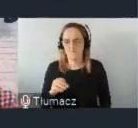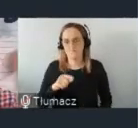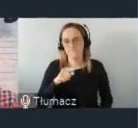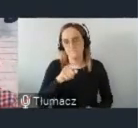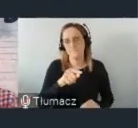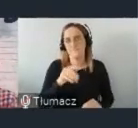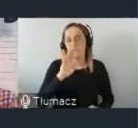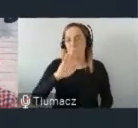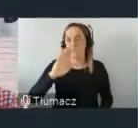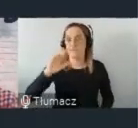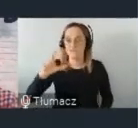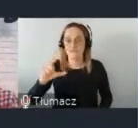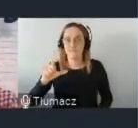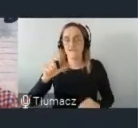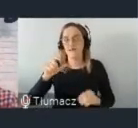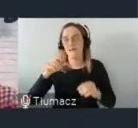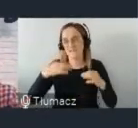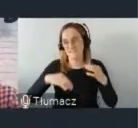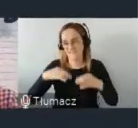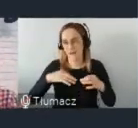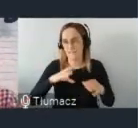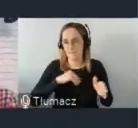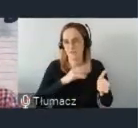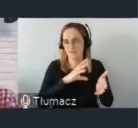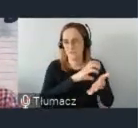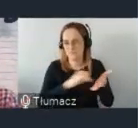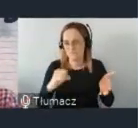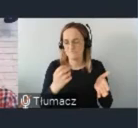pobrania w sklepie Google za darmo.